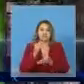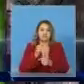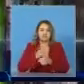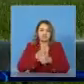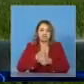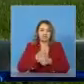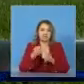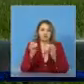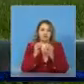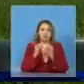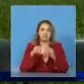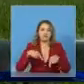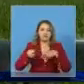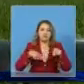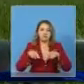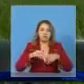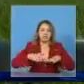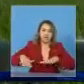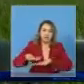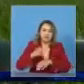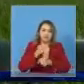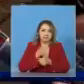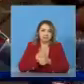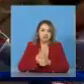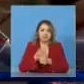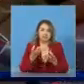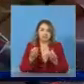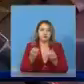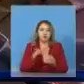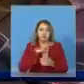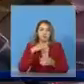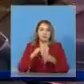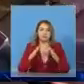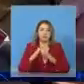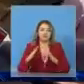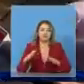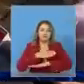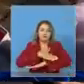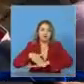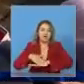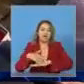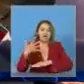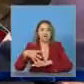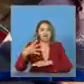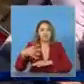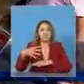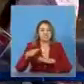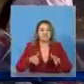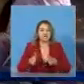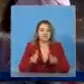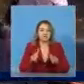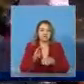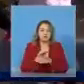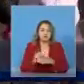шақты осындай футбол алаңдар жасаймыз. Және көптеген дворларды 40 шақты ауланы біз асфальттайтын боламыз.